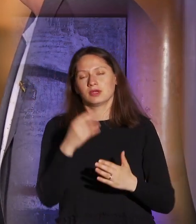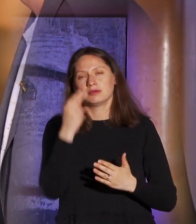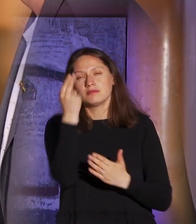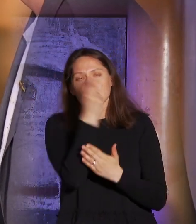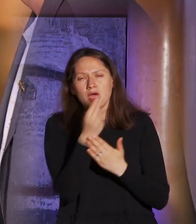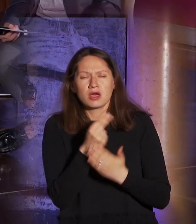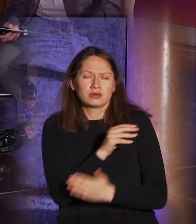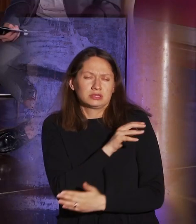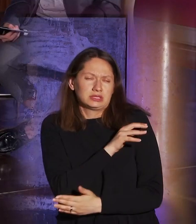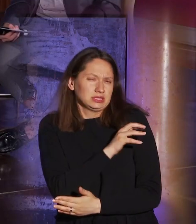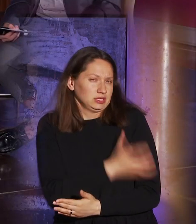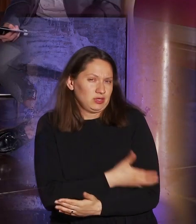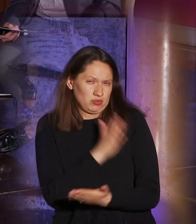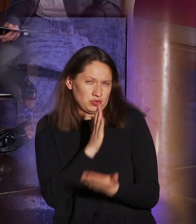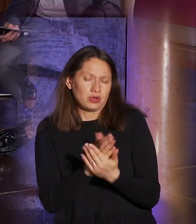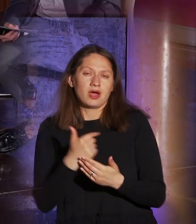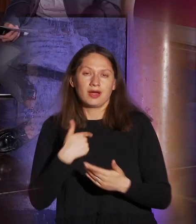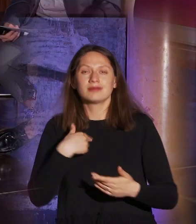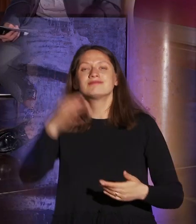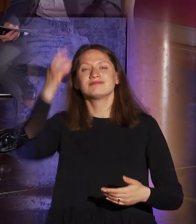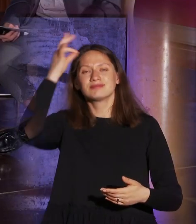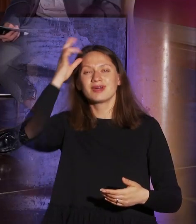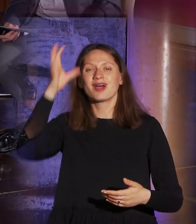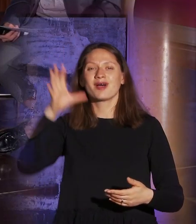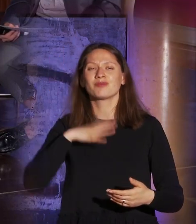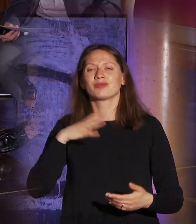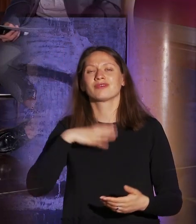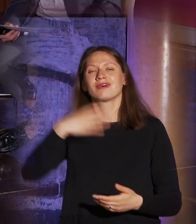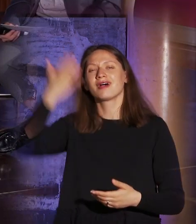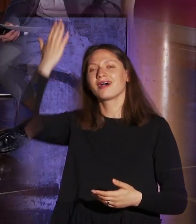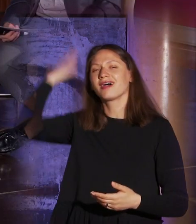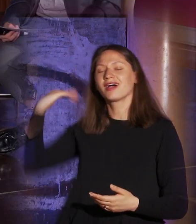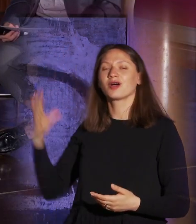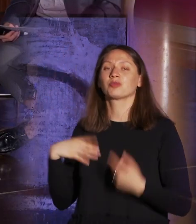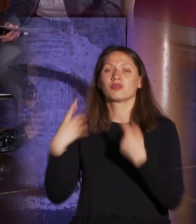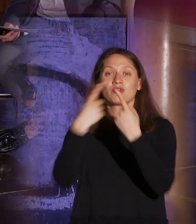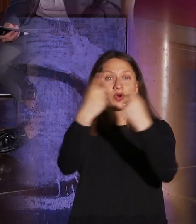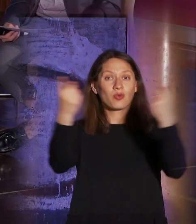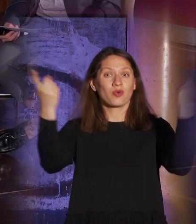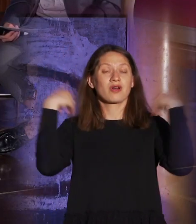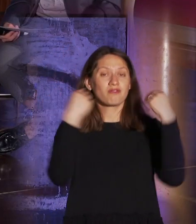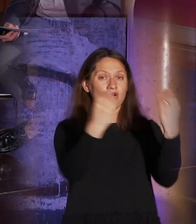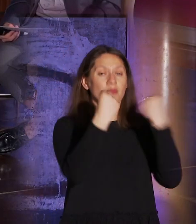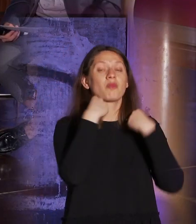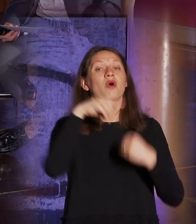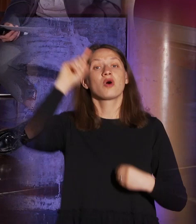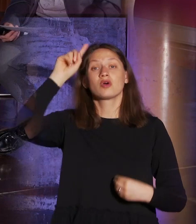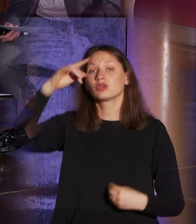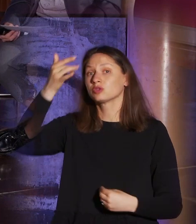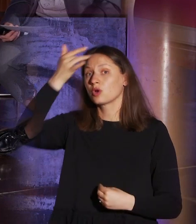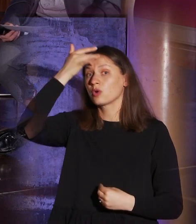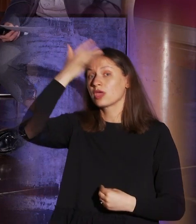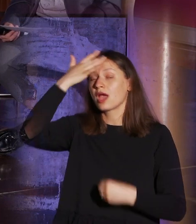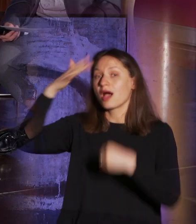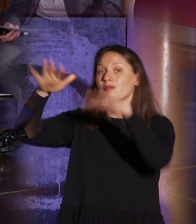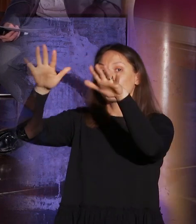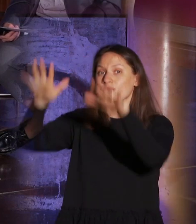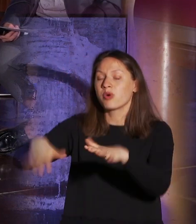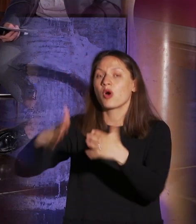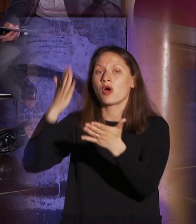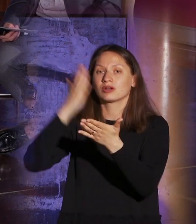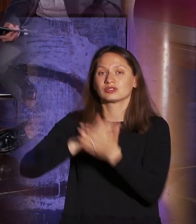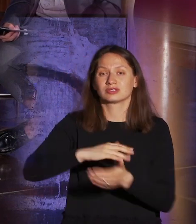atsiminu, studijavau universitete dar kažkada, tai jau mes žinojom, kad Japonijoje yra atliekami eksperimentai su